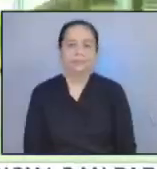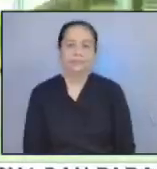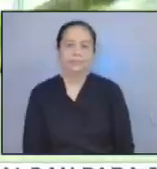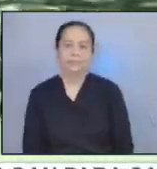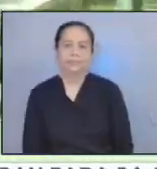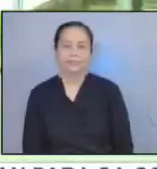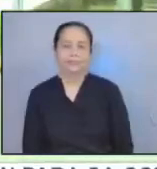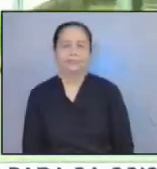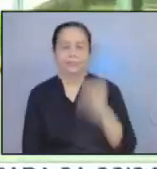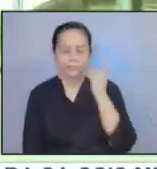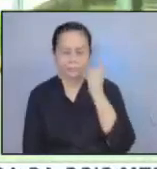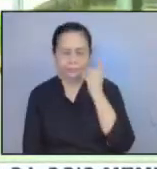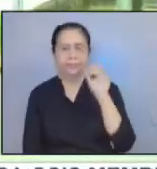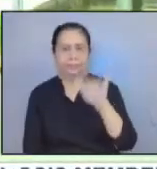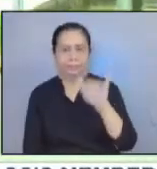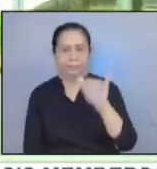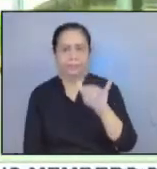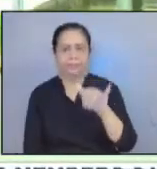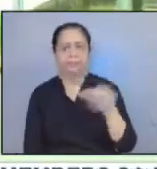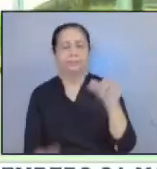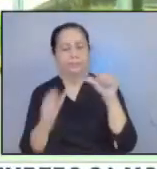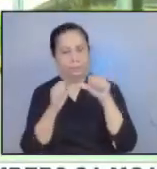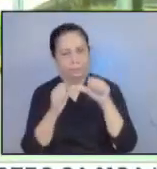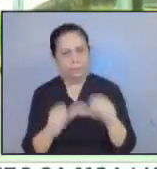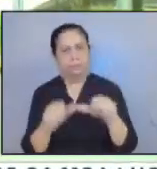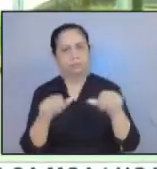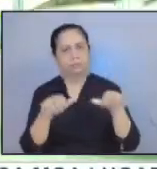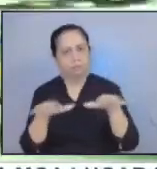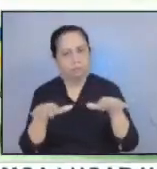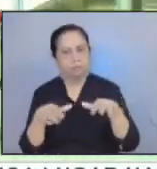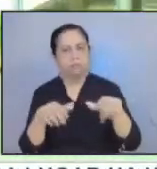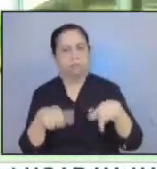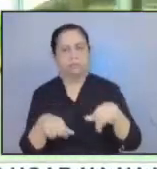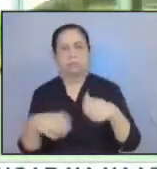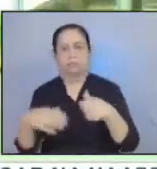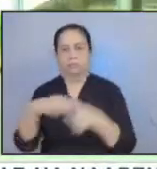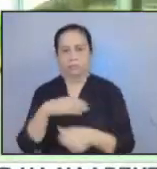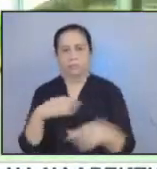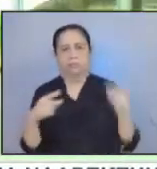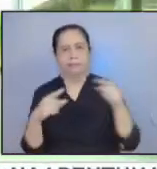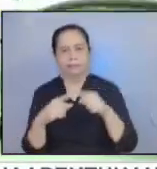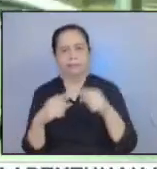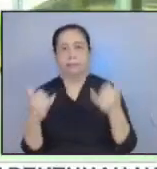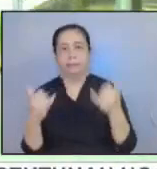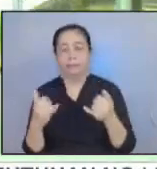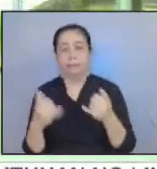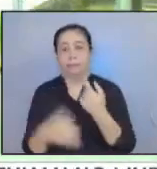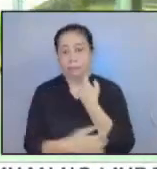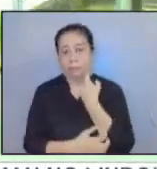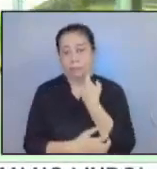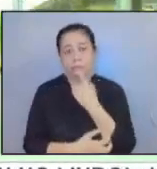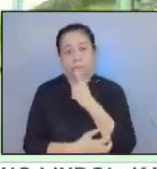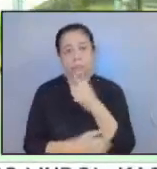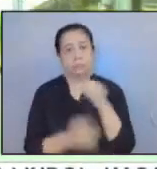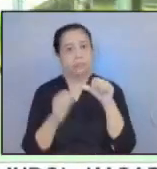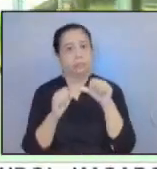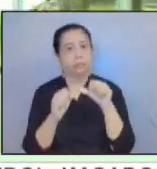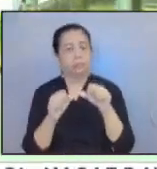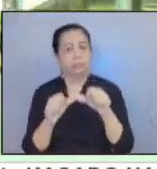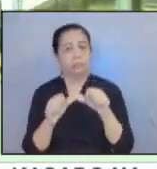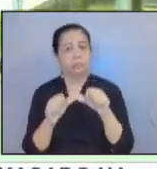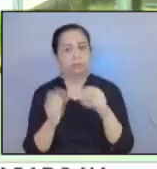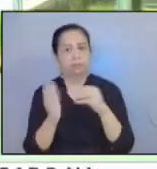Dayan, wala pa rin ngang tigil ang pagyanig ng lupa sa Abra hanggang sa ngayon. Katunayan ay tuloy-tuloy pa rin ang